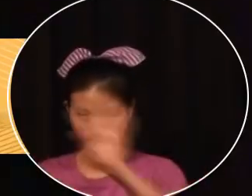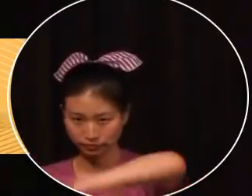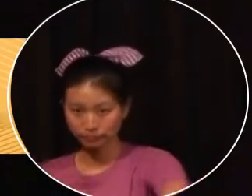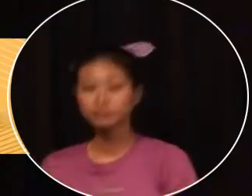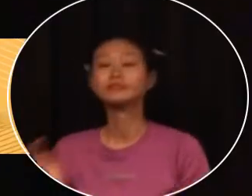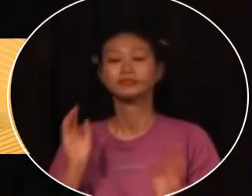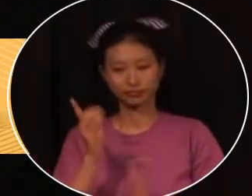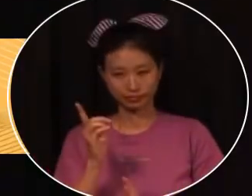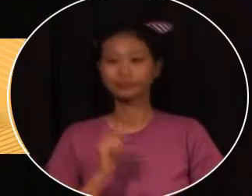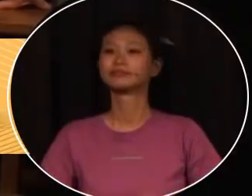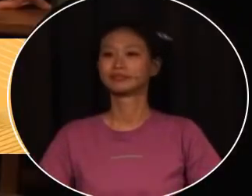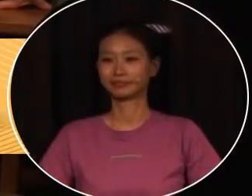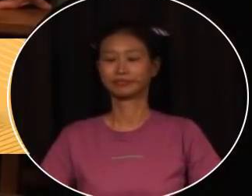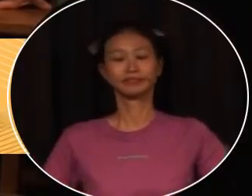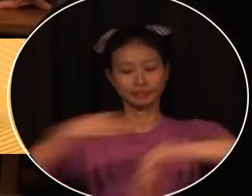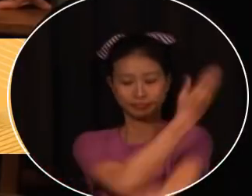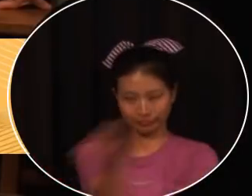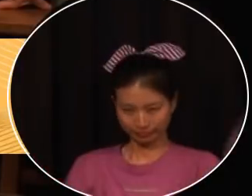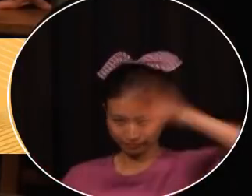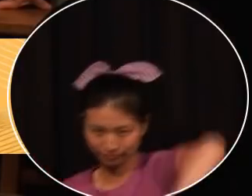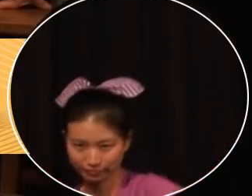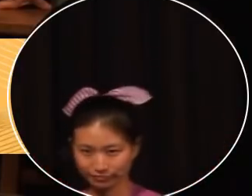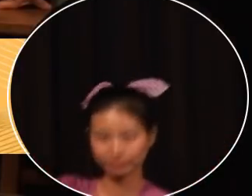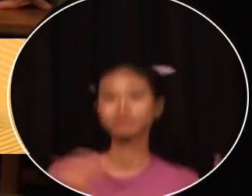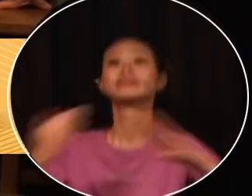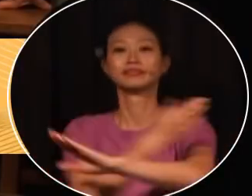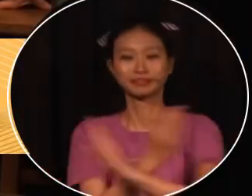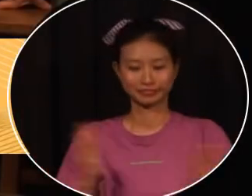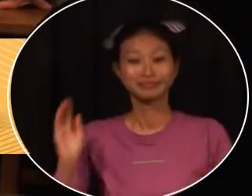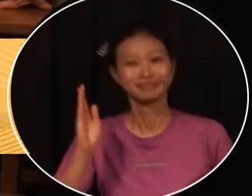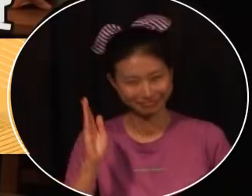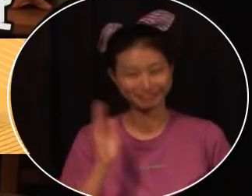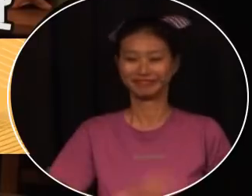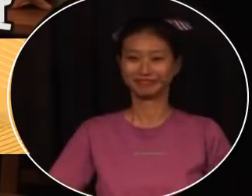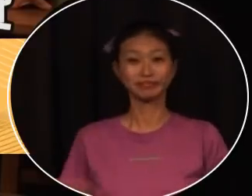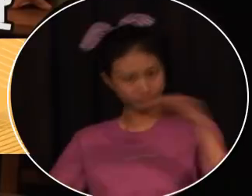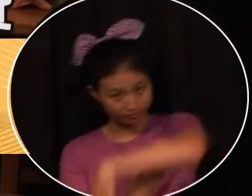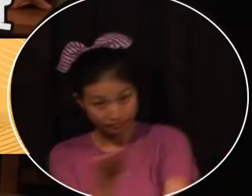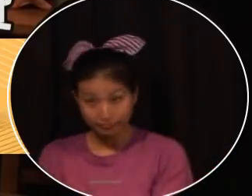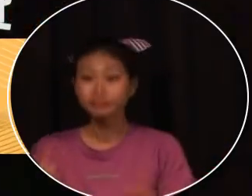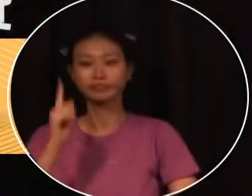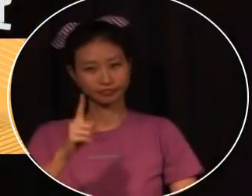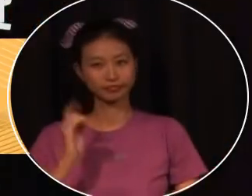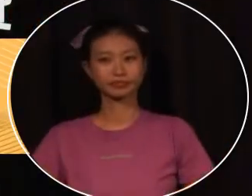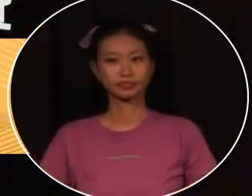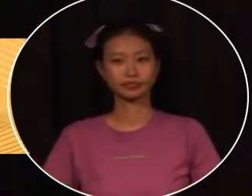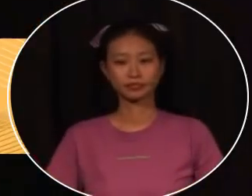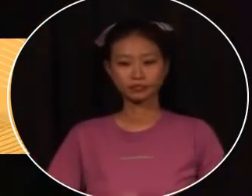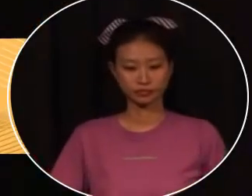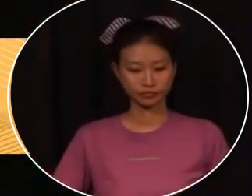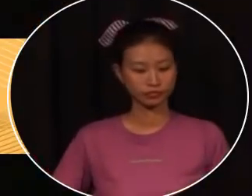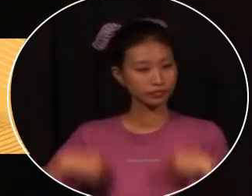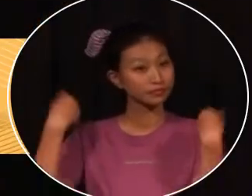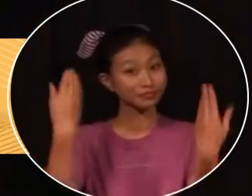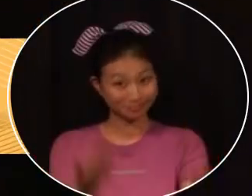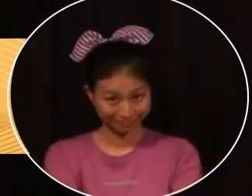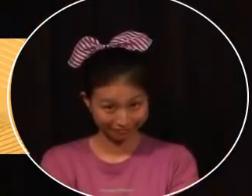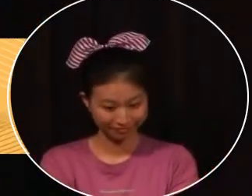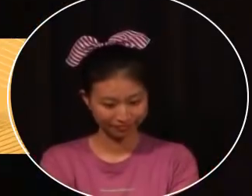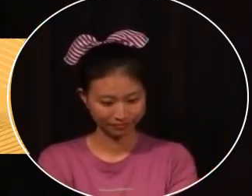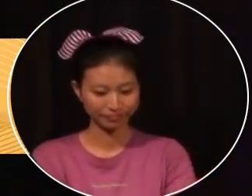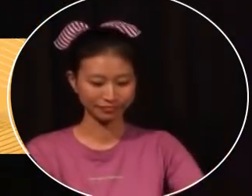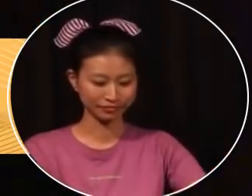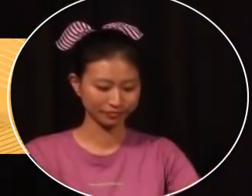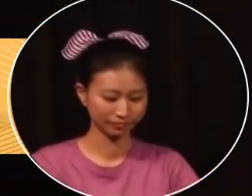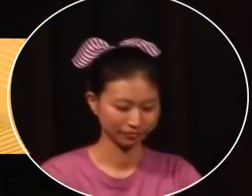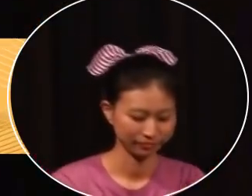薪 double， 本来10万就变20万，本来60万直接变120万，大家有2倍的钱可以去刺激消费，让台湾真正能够赚